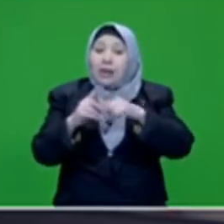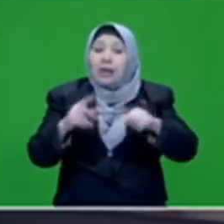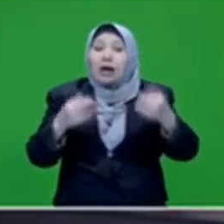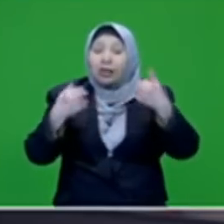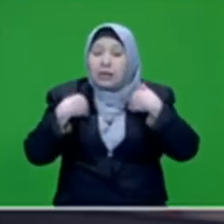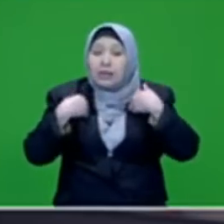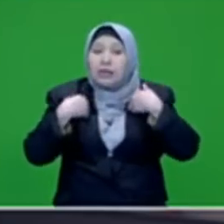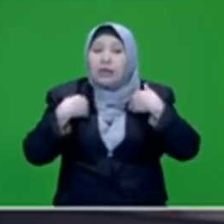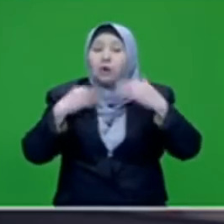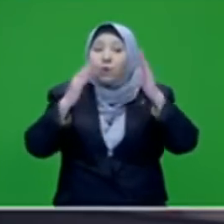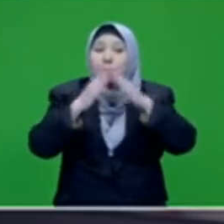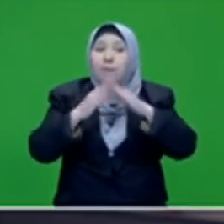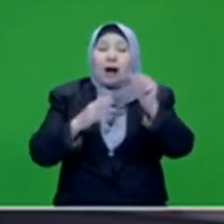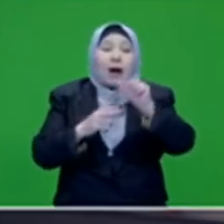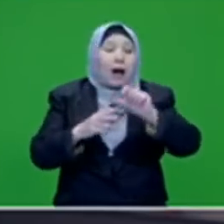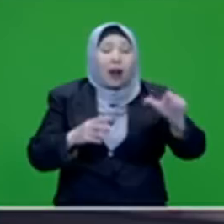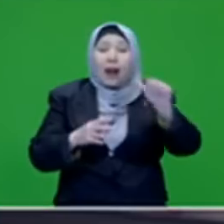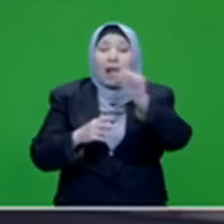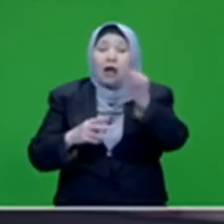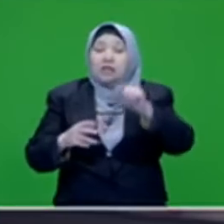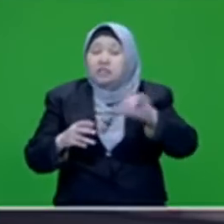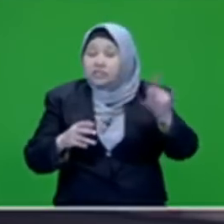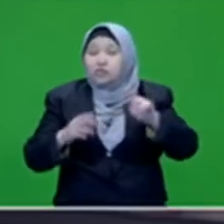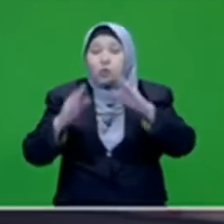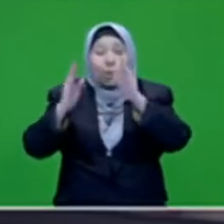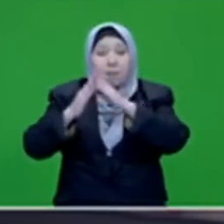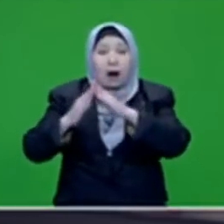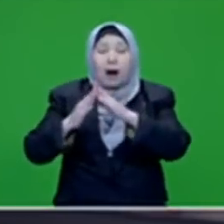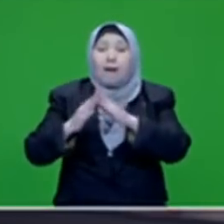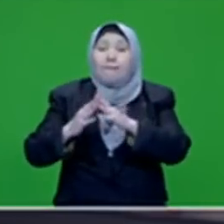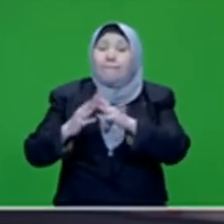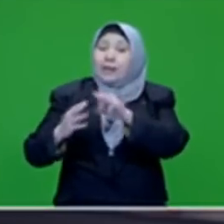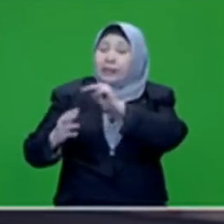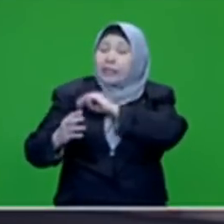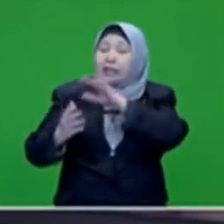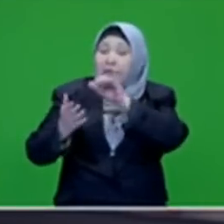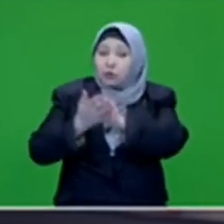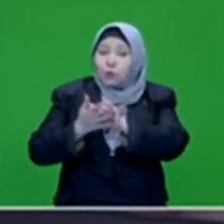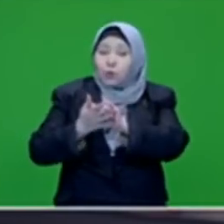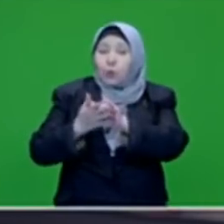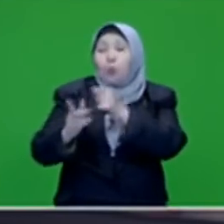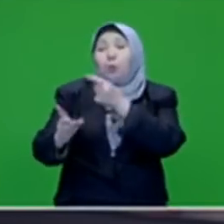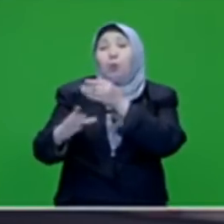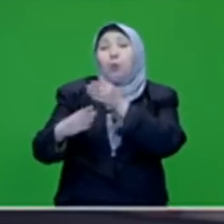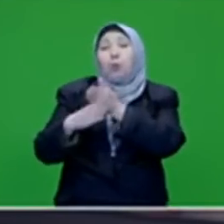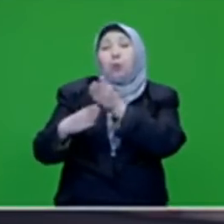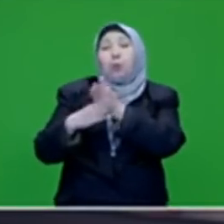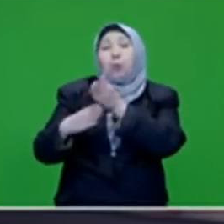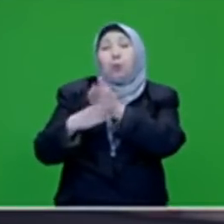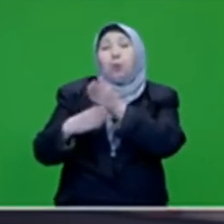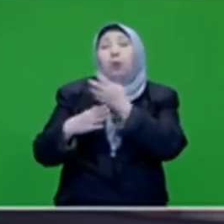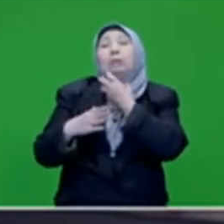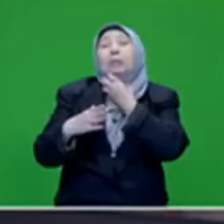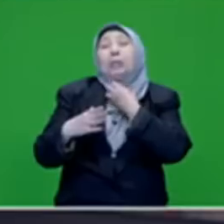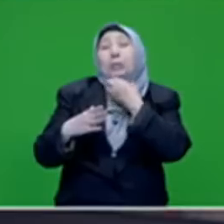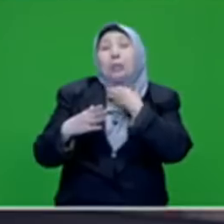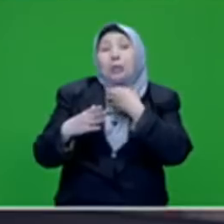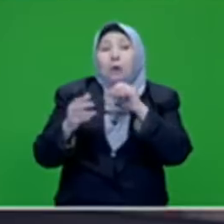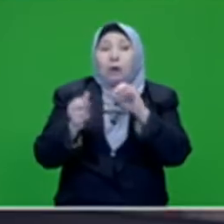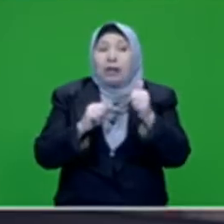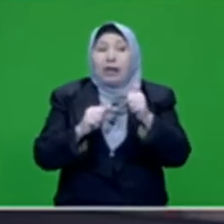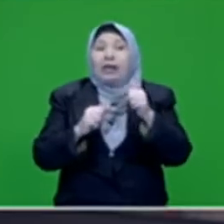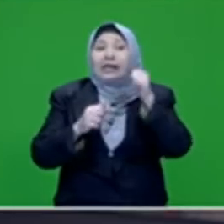rumah Al-Aziz, pada rumah pemerintah pada waktu itu, digoda oleh wanita Imratul Aziz, isteri